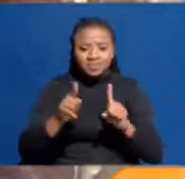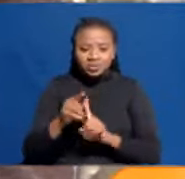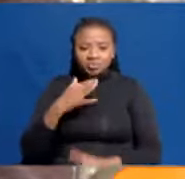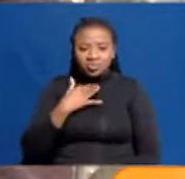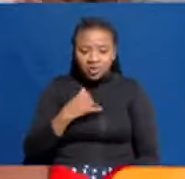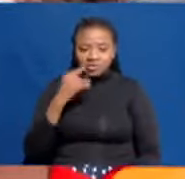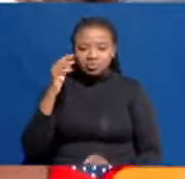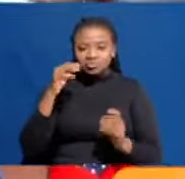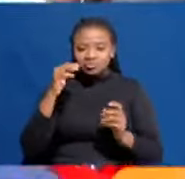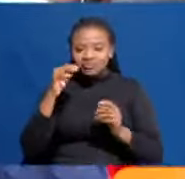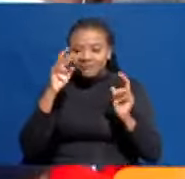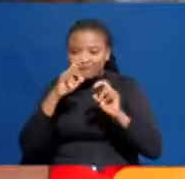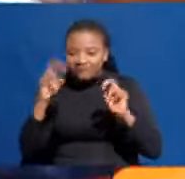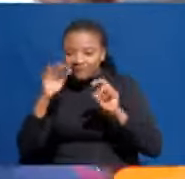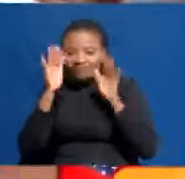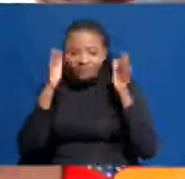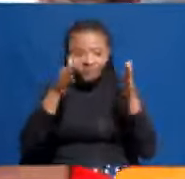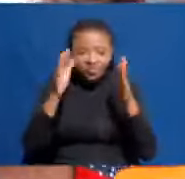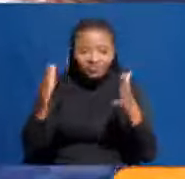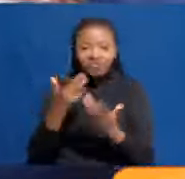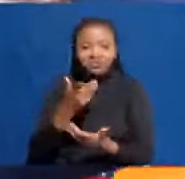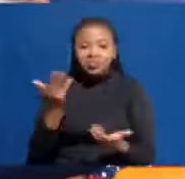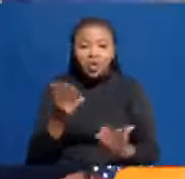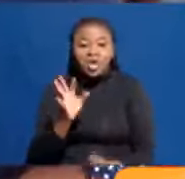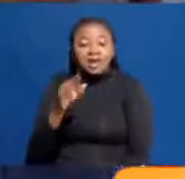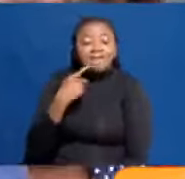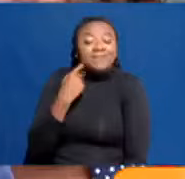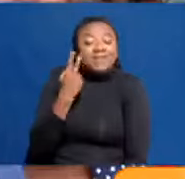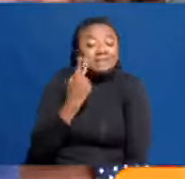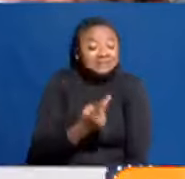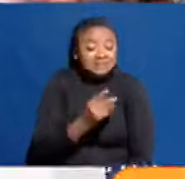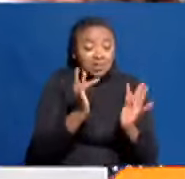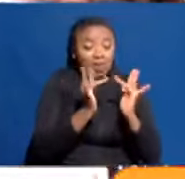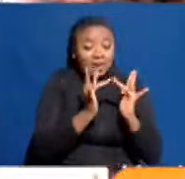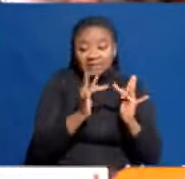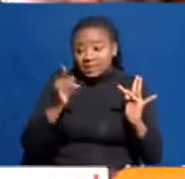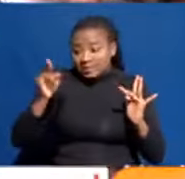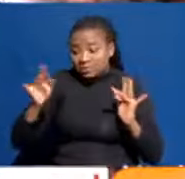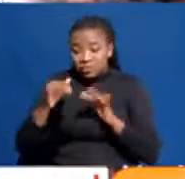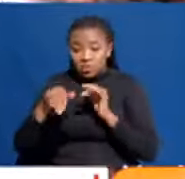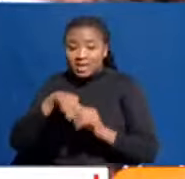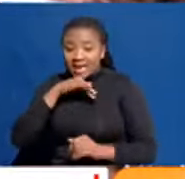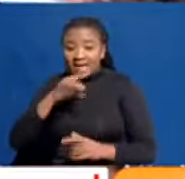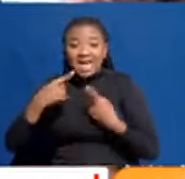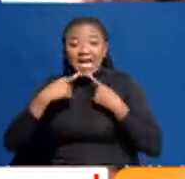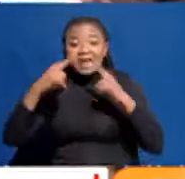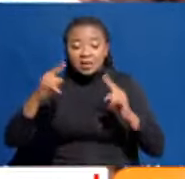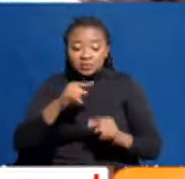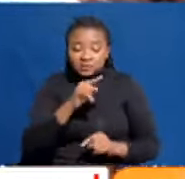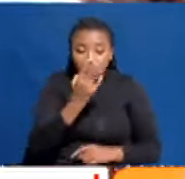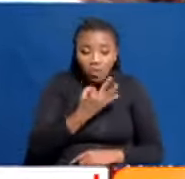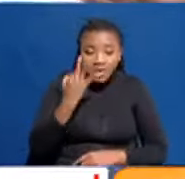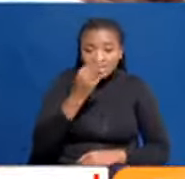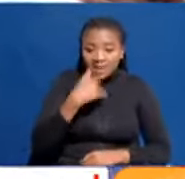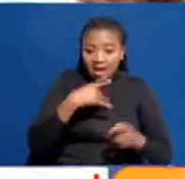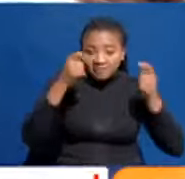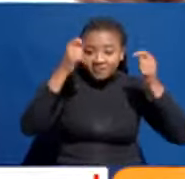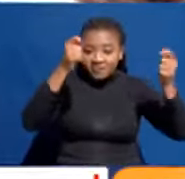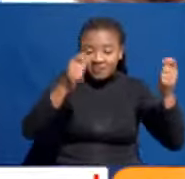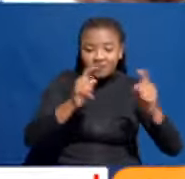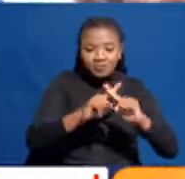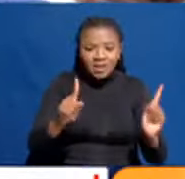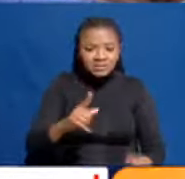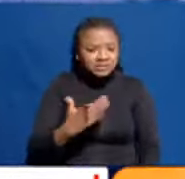Njenga's whereabouts. Tunaona kwa mitandao mnatangaza kuna maandamano siyo Wednesday. Ni nini maandamano mnatangaza ingine? Hatujui